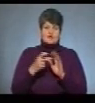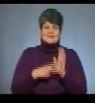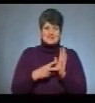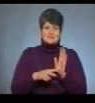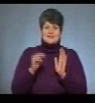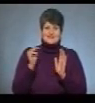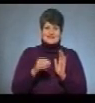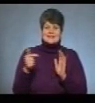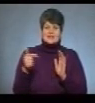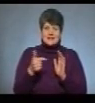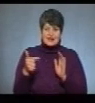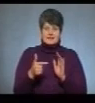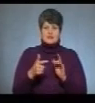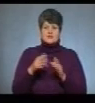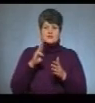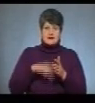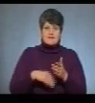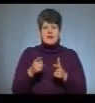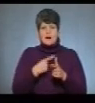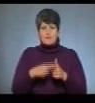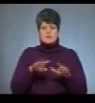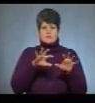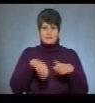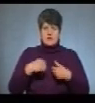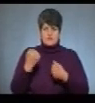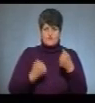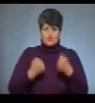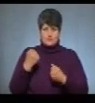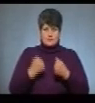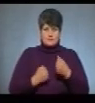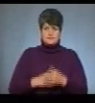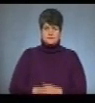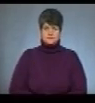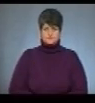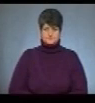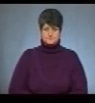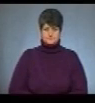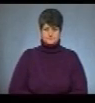авто. Наші кореспонденти поспілкувались із власником авто на єврореєстрації.